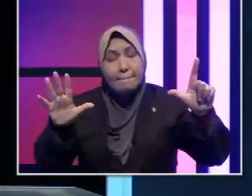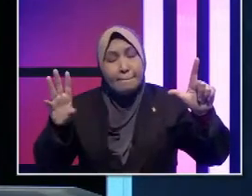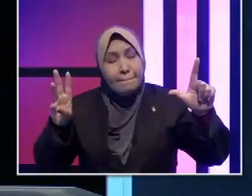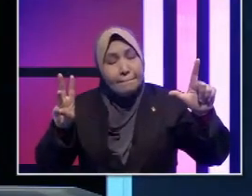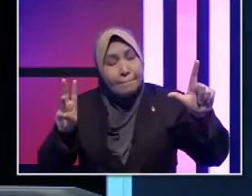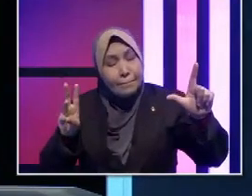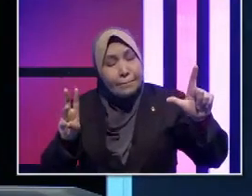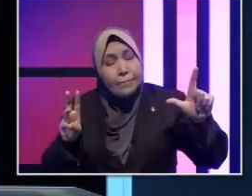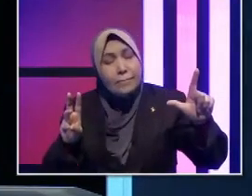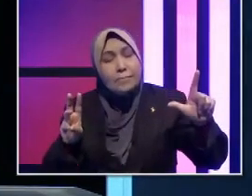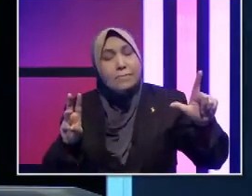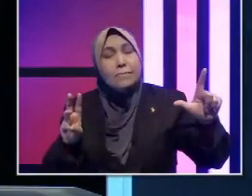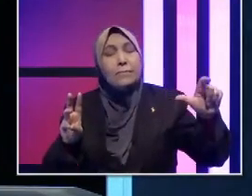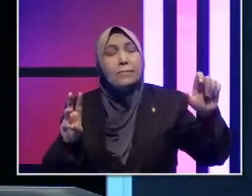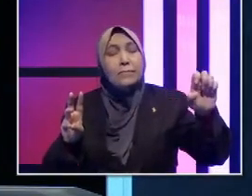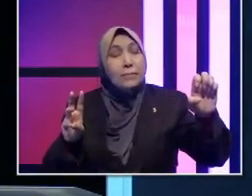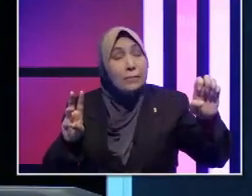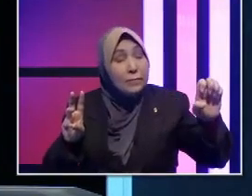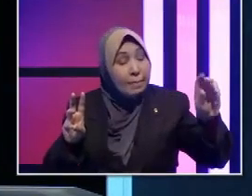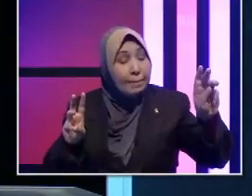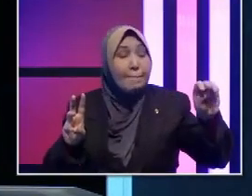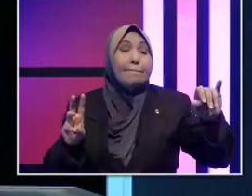lam